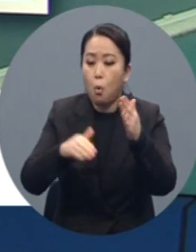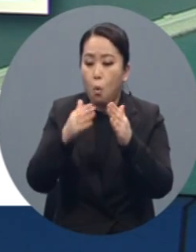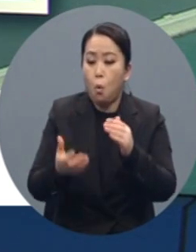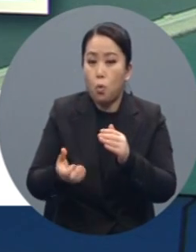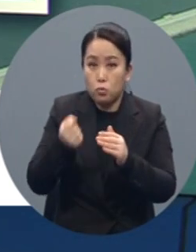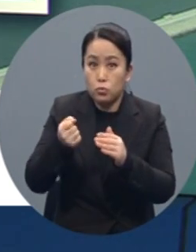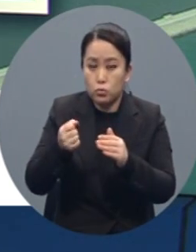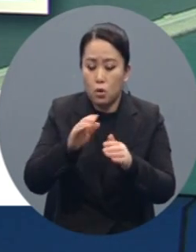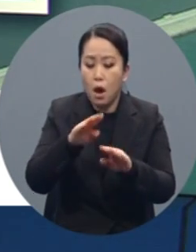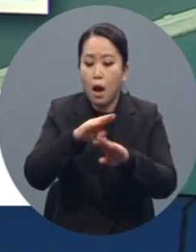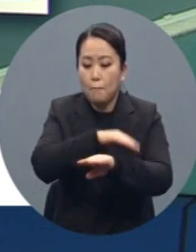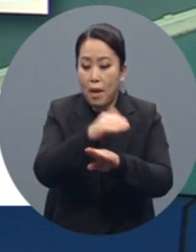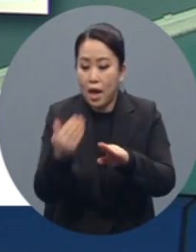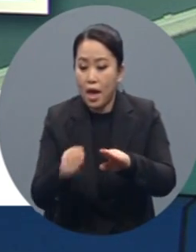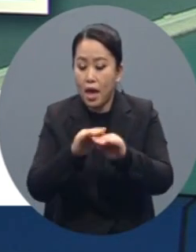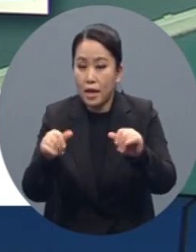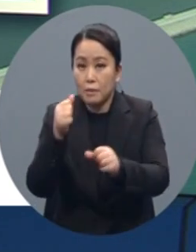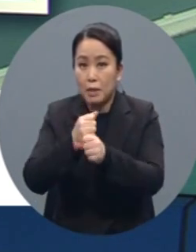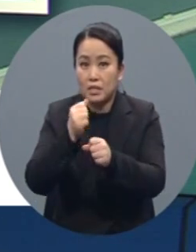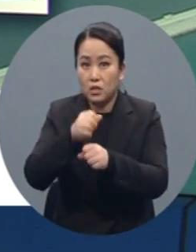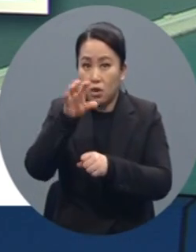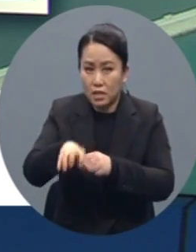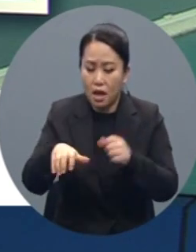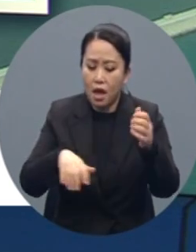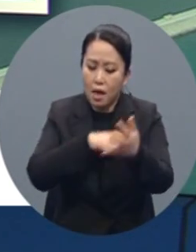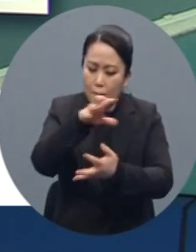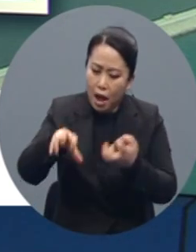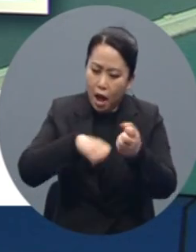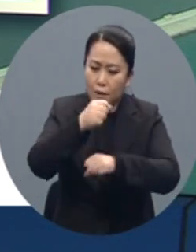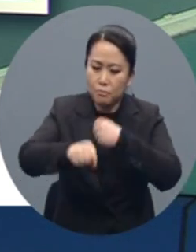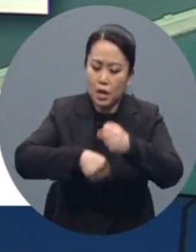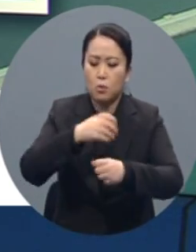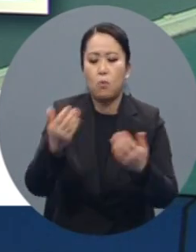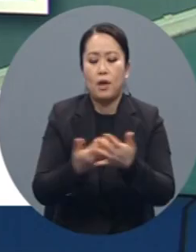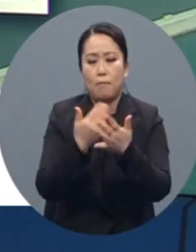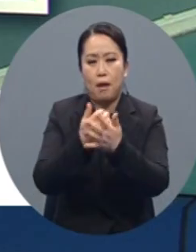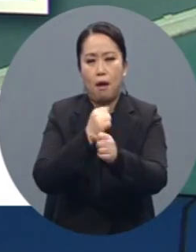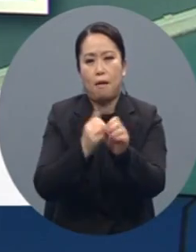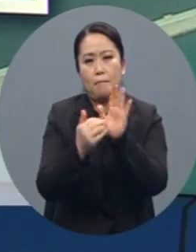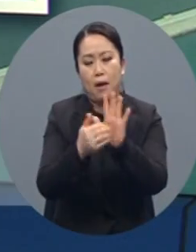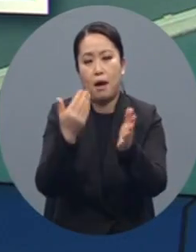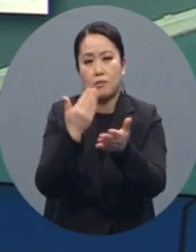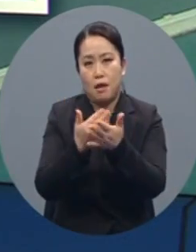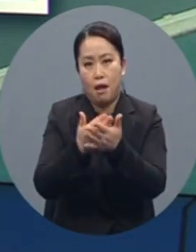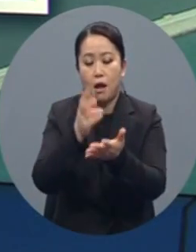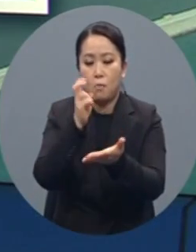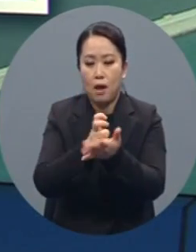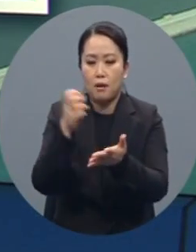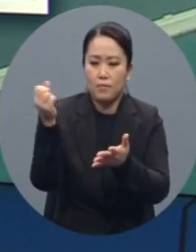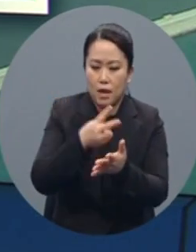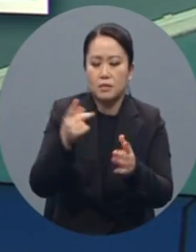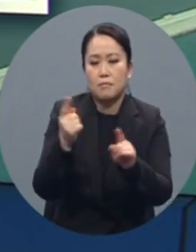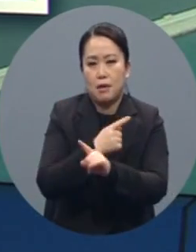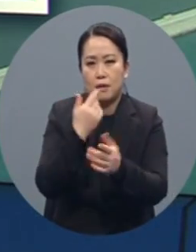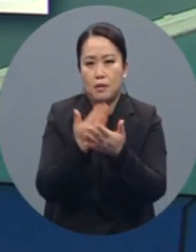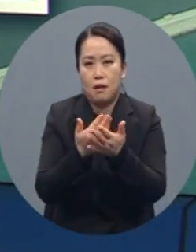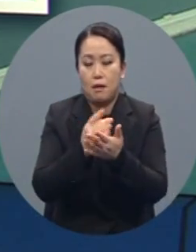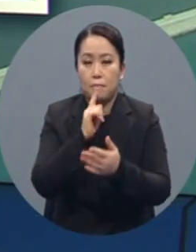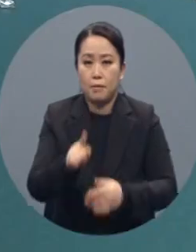며 대선 후보들에게 관련법에 대한 재개정을 요구하고 나섰습니다 박준우 기자의 보도입니다